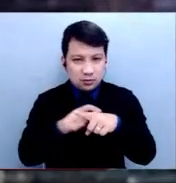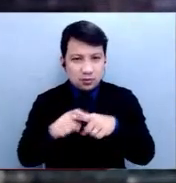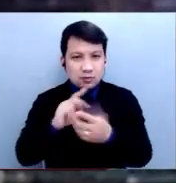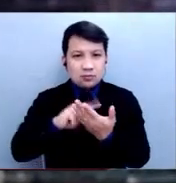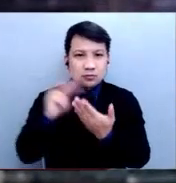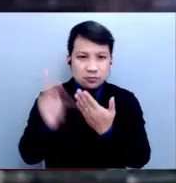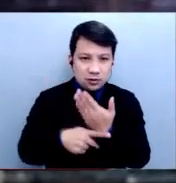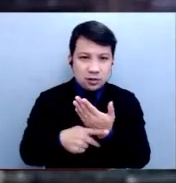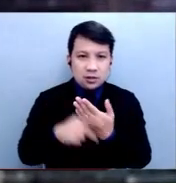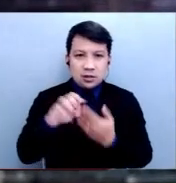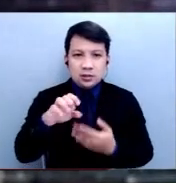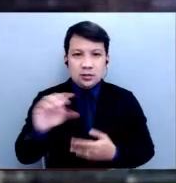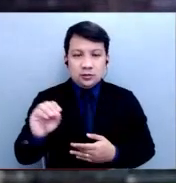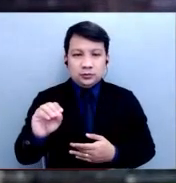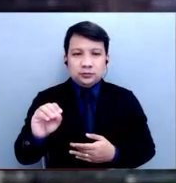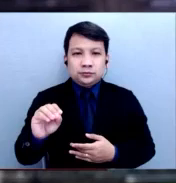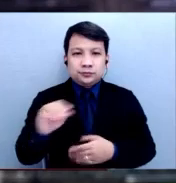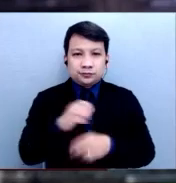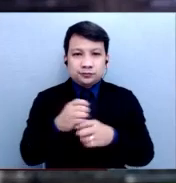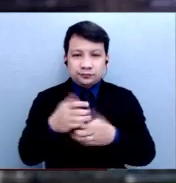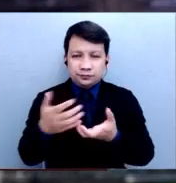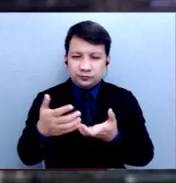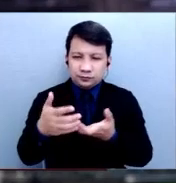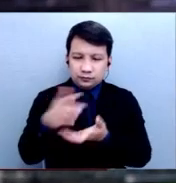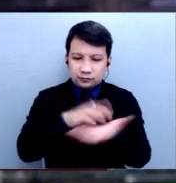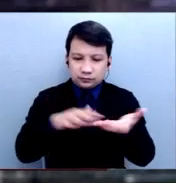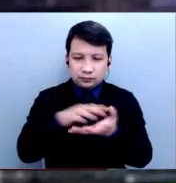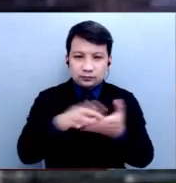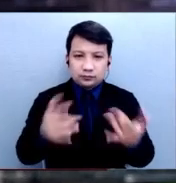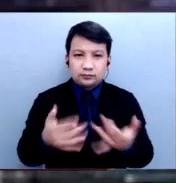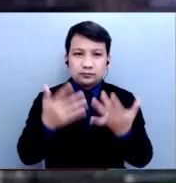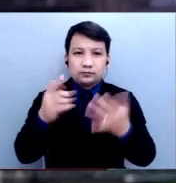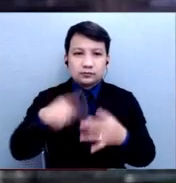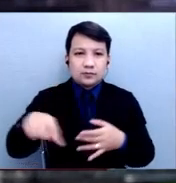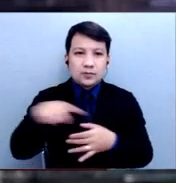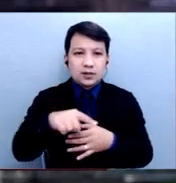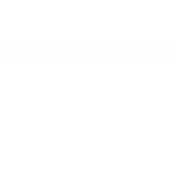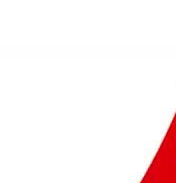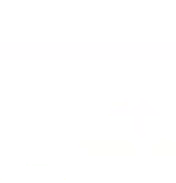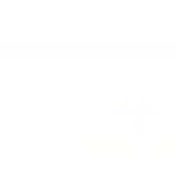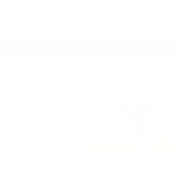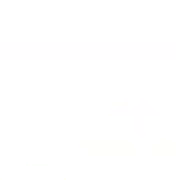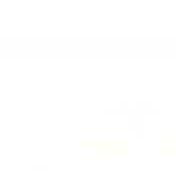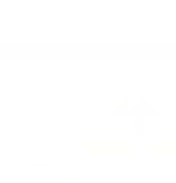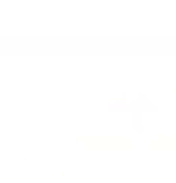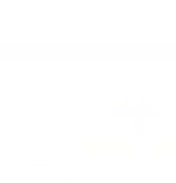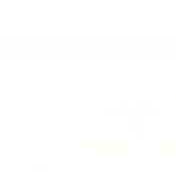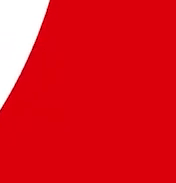executive order, energy mix, fire, country at Russian forces.